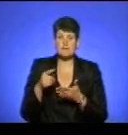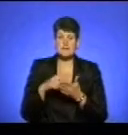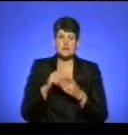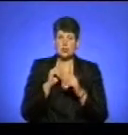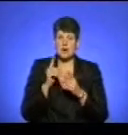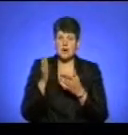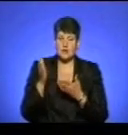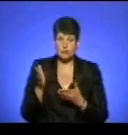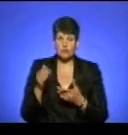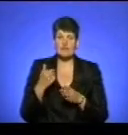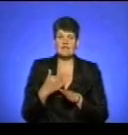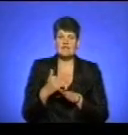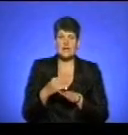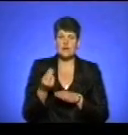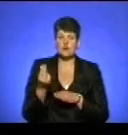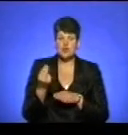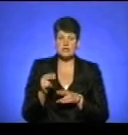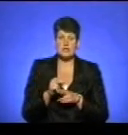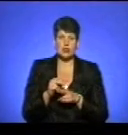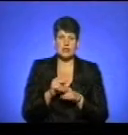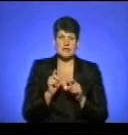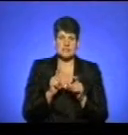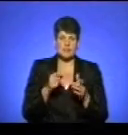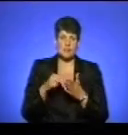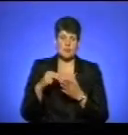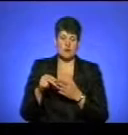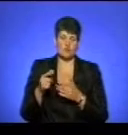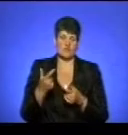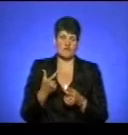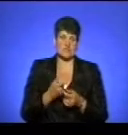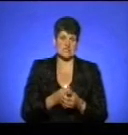ради, вони виділяють кошти і лікувальні заклади закуповують вакцину.